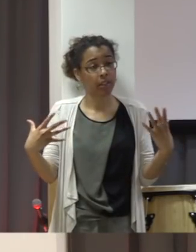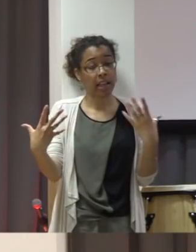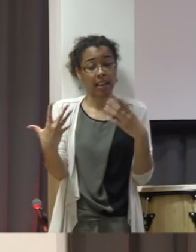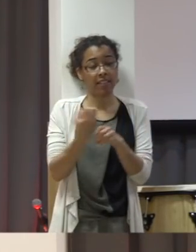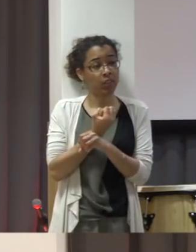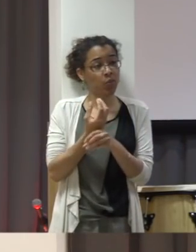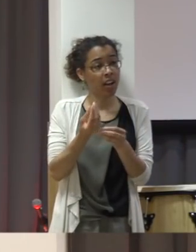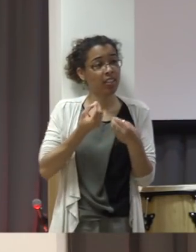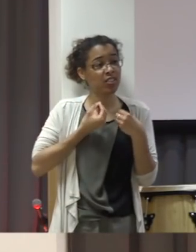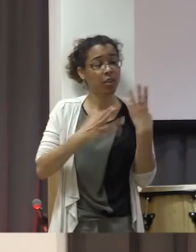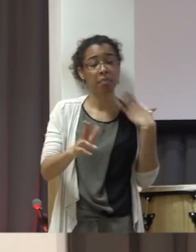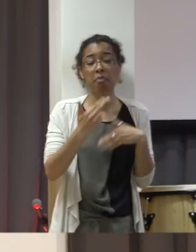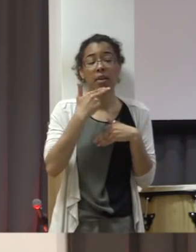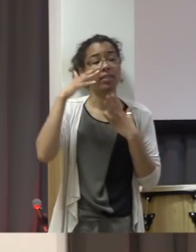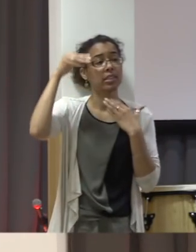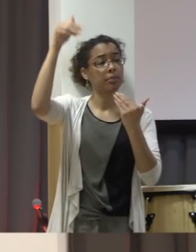parfaite espérance.